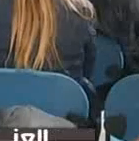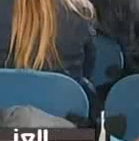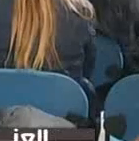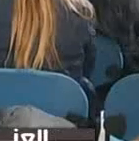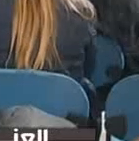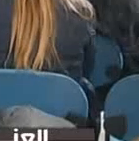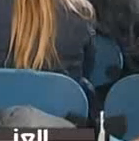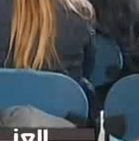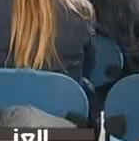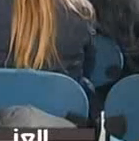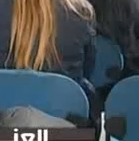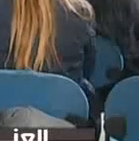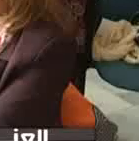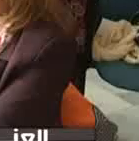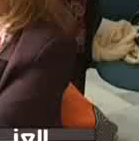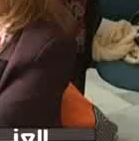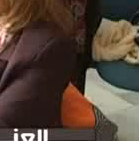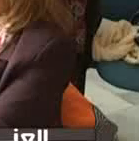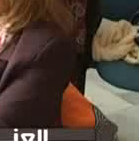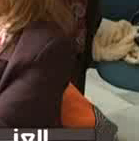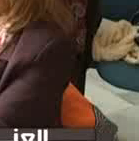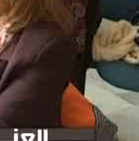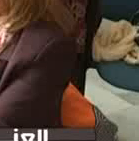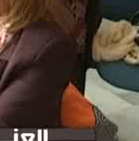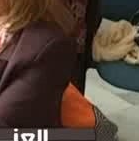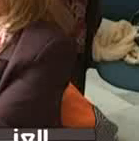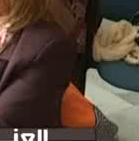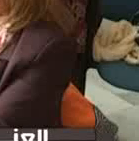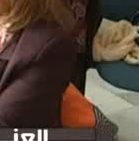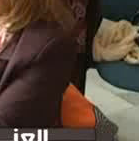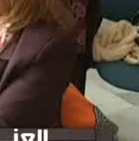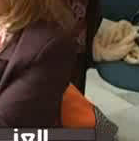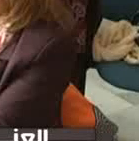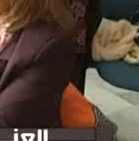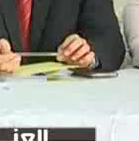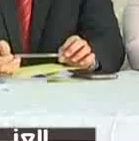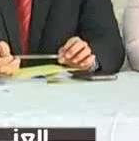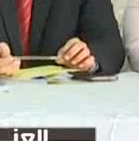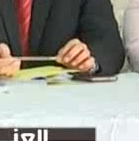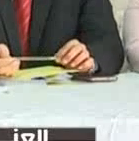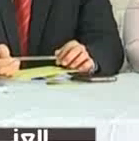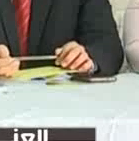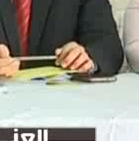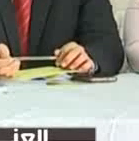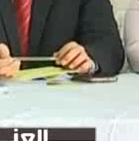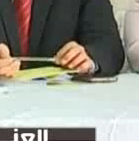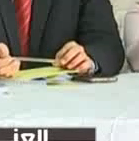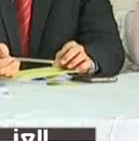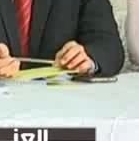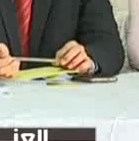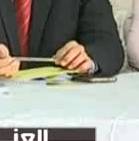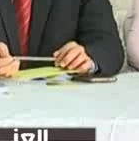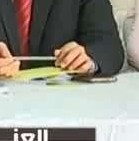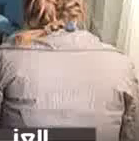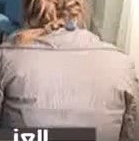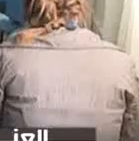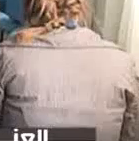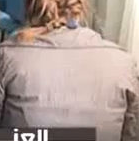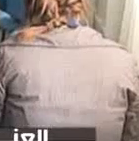المجلس الوطني لجمعية القضاة يبحث في اجتماع طارئ مسار تركيز المجلس الأعلى للقضاء وأشكال التحركات